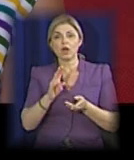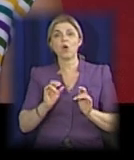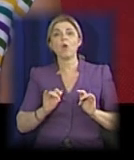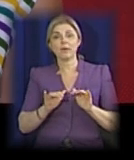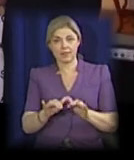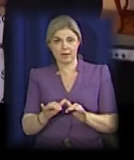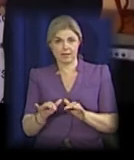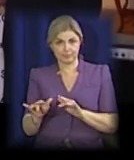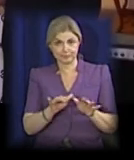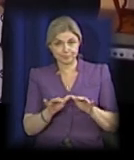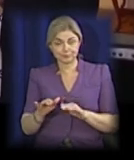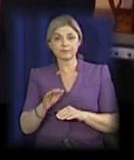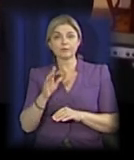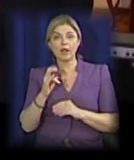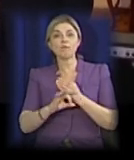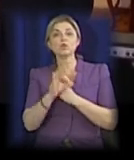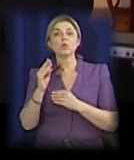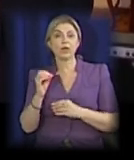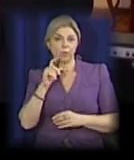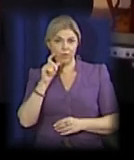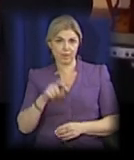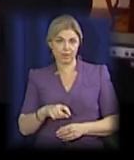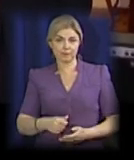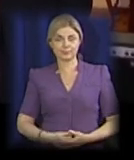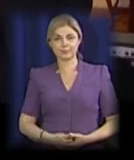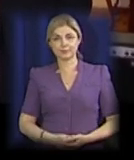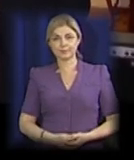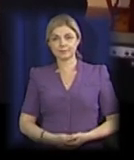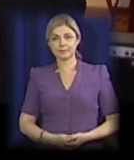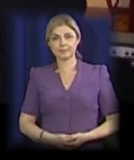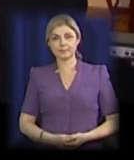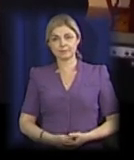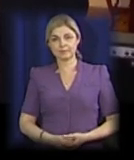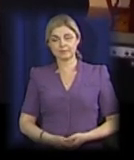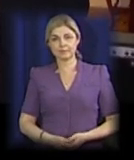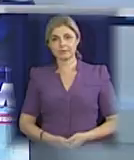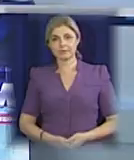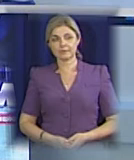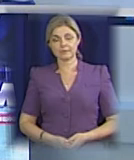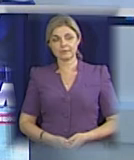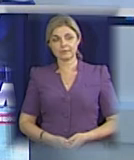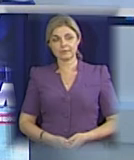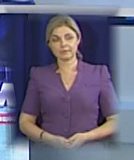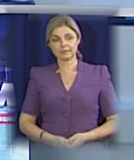сил на сході України. Наталя Забазнова, Артем Белібов, телевізійні новини Миколаївщини.